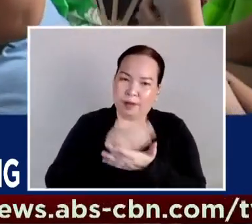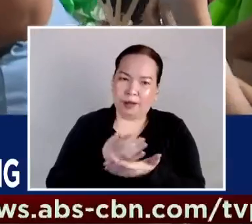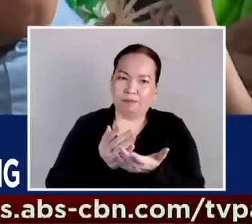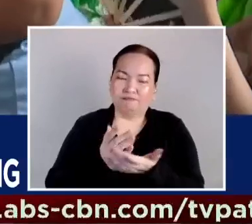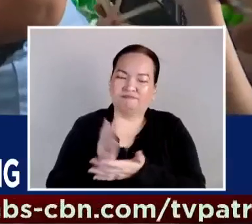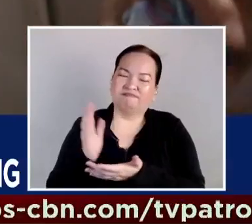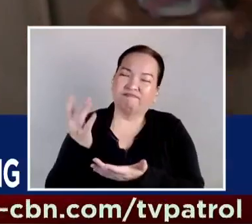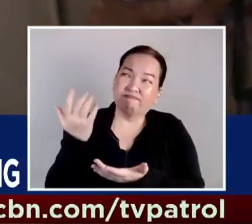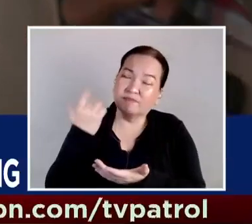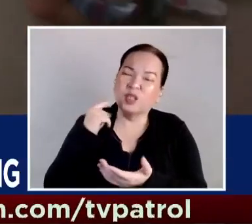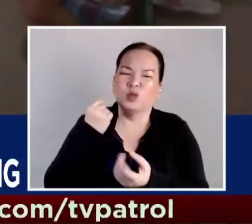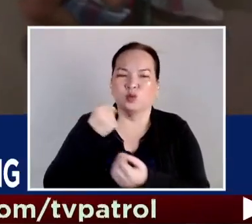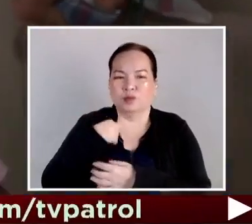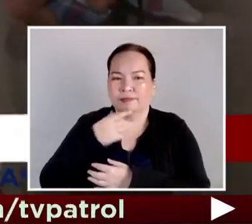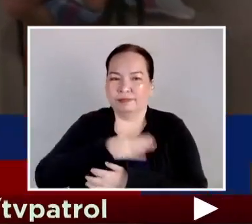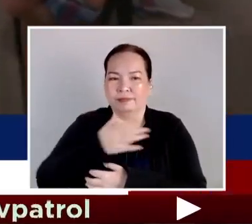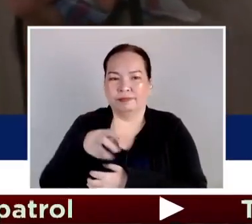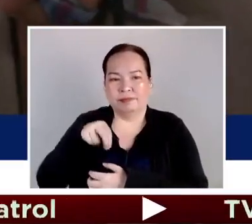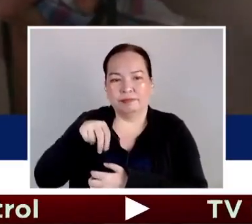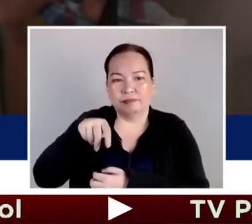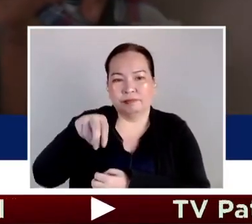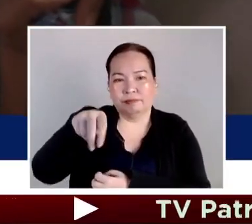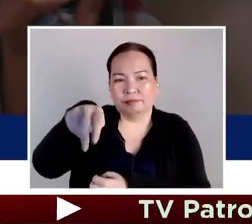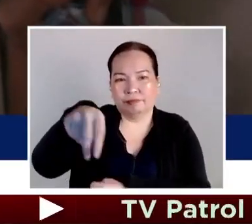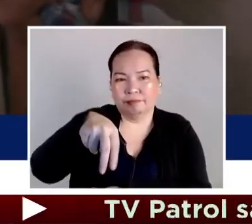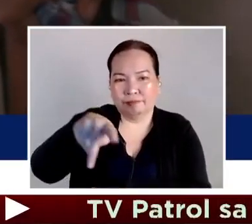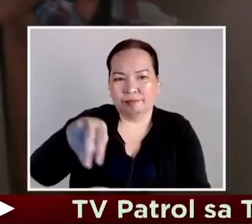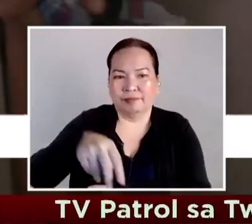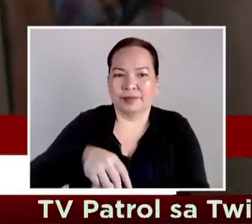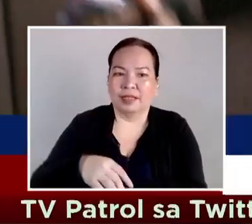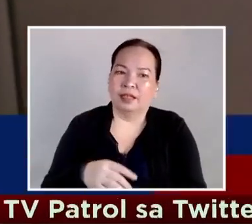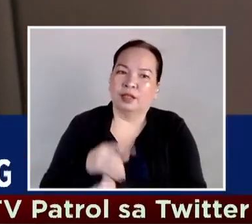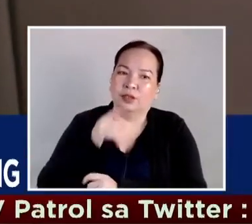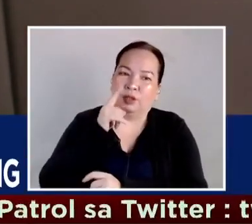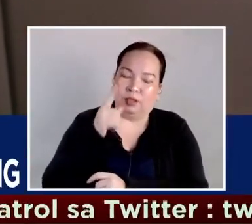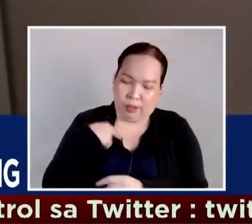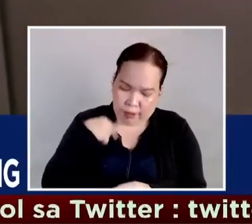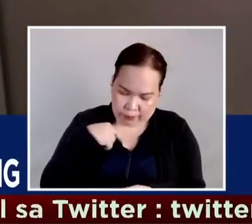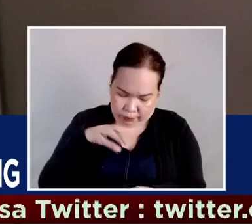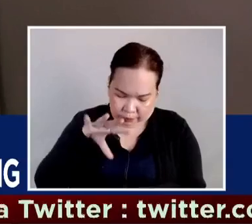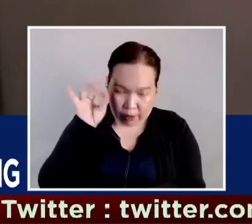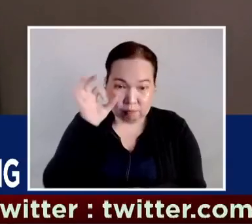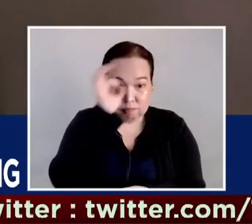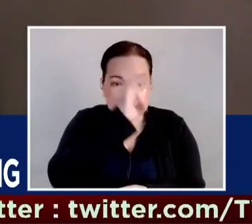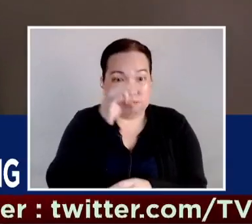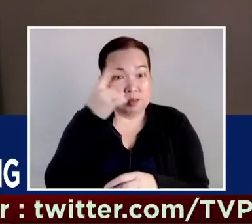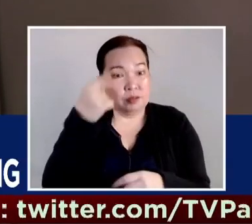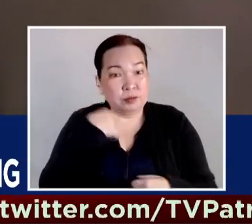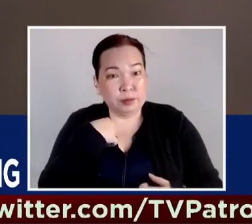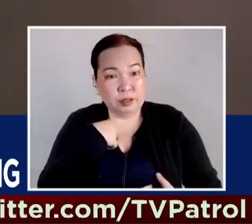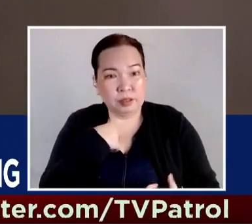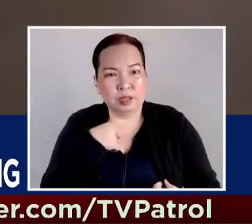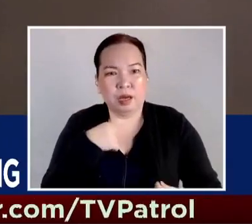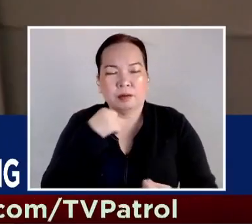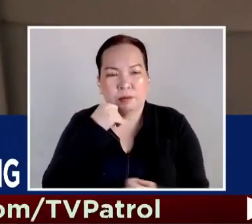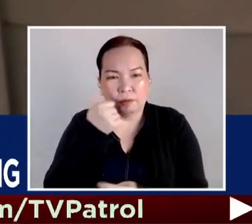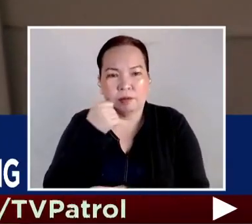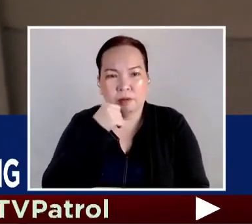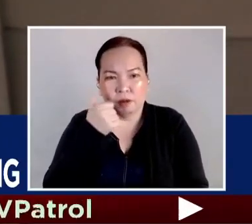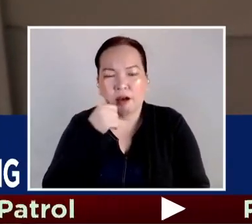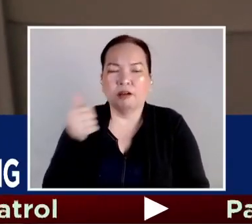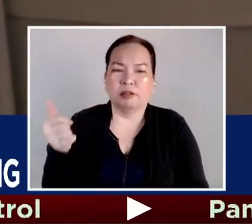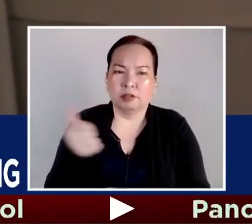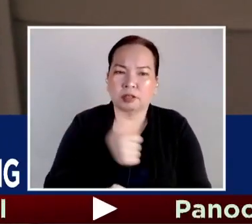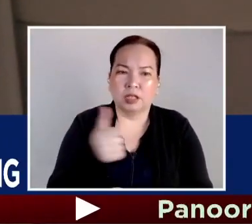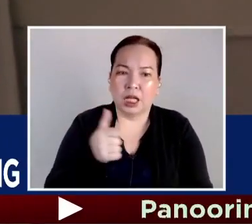lang. Buti, nakapag-telepon ako ng pamasahe ko. Sa akin, sa mga araw-araw na nagtatransport, sa